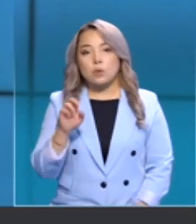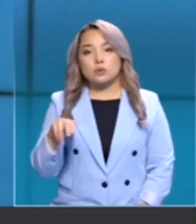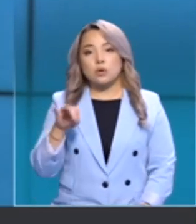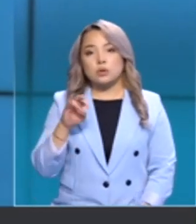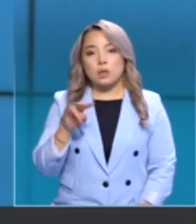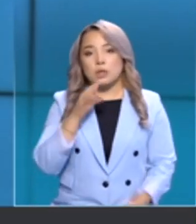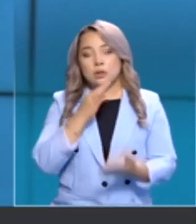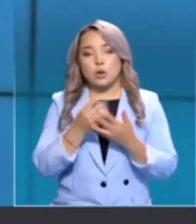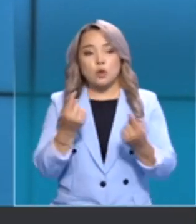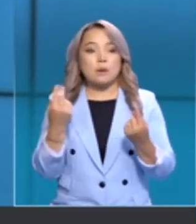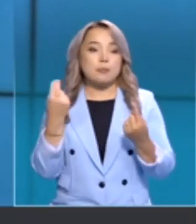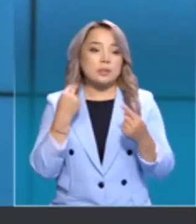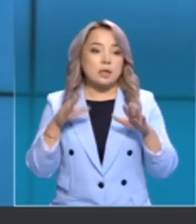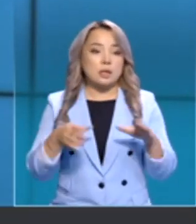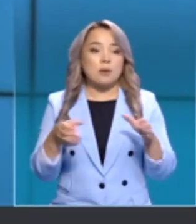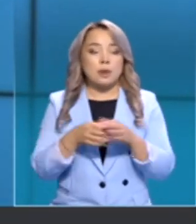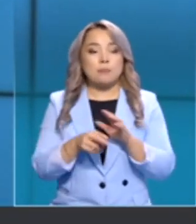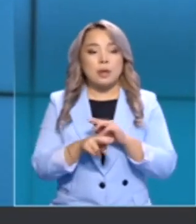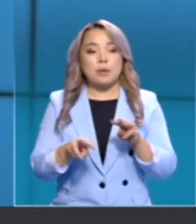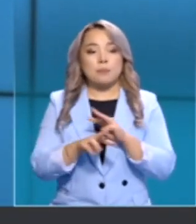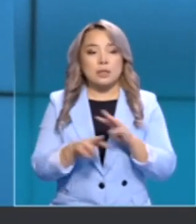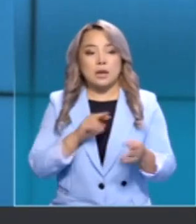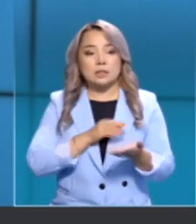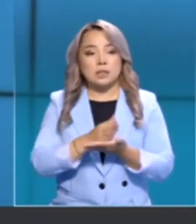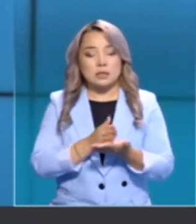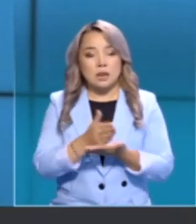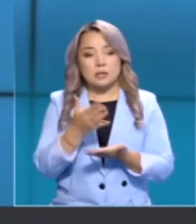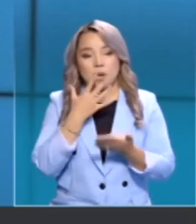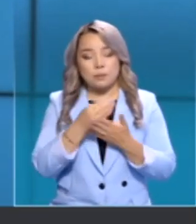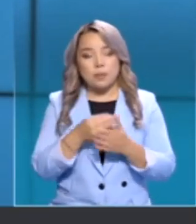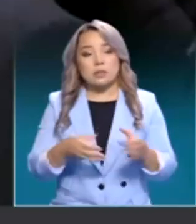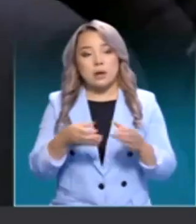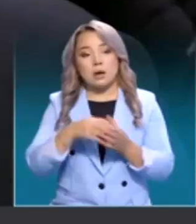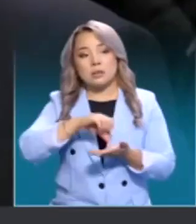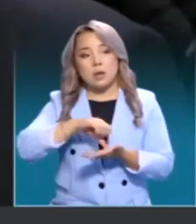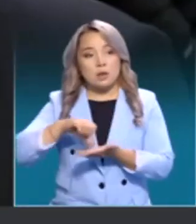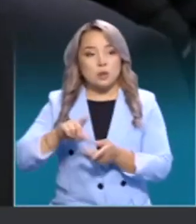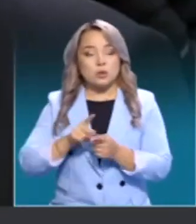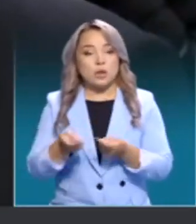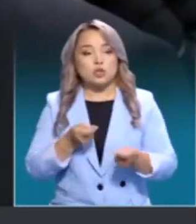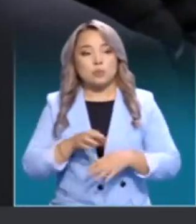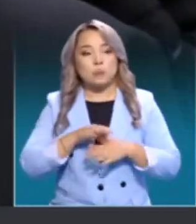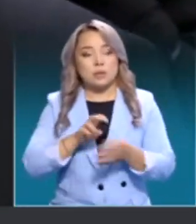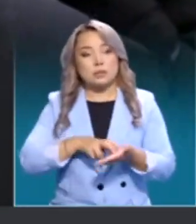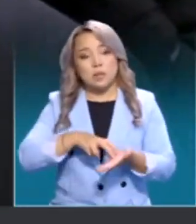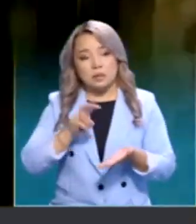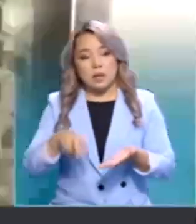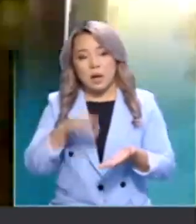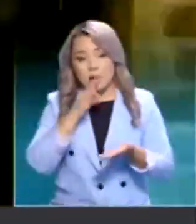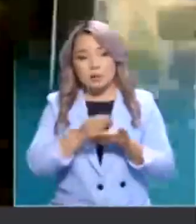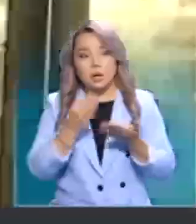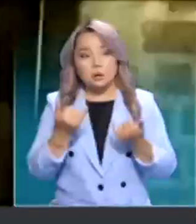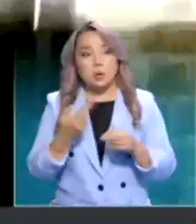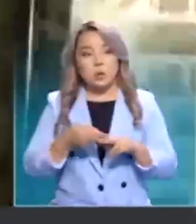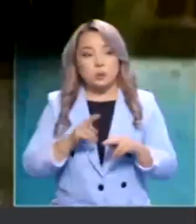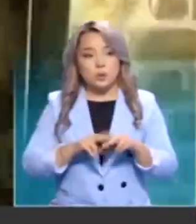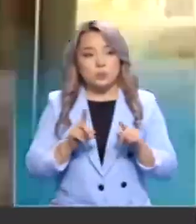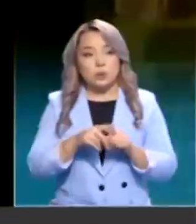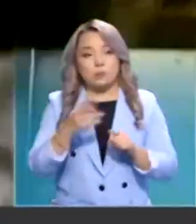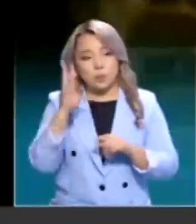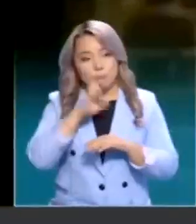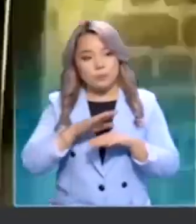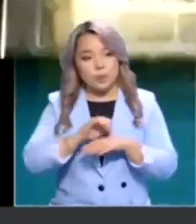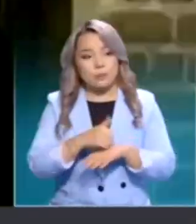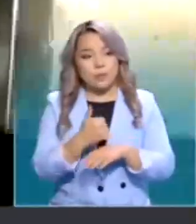Борис Джонсон Ұлыбритания премьер-министрі қызметнен және консервативтік партия жетекшілігінен кетет. Алайда ол үшін ол